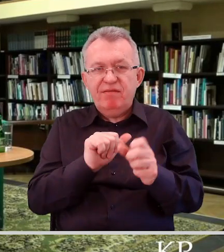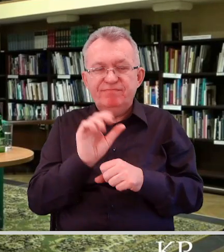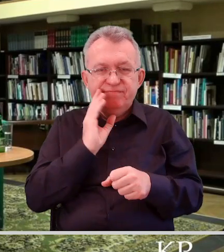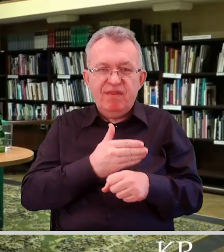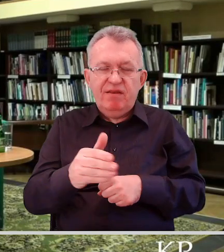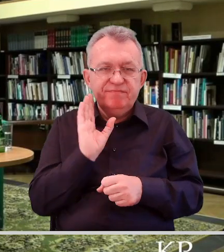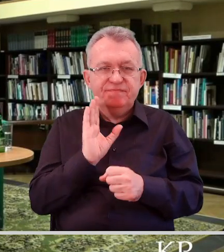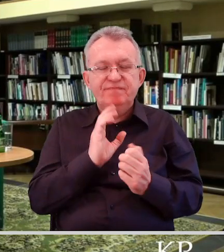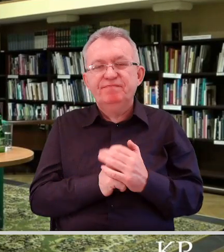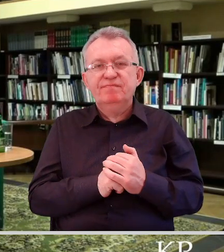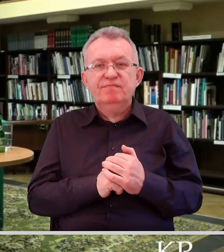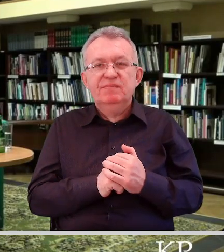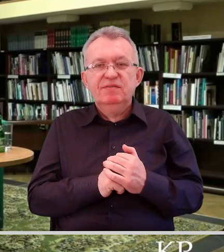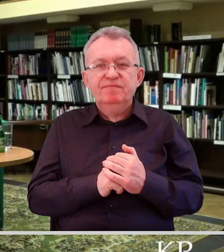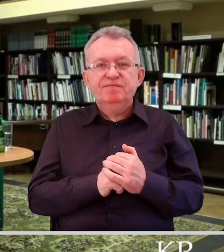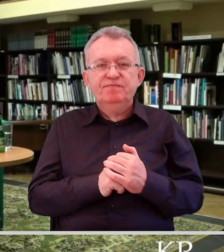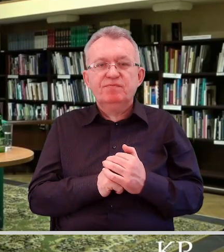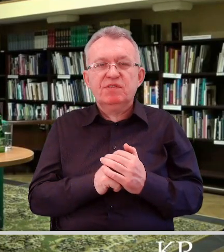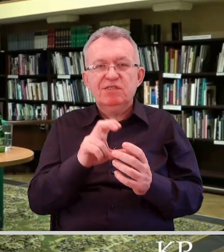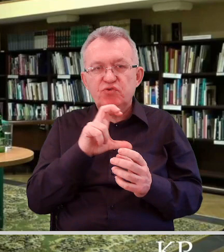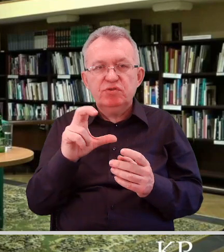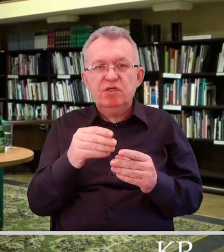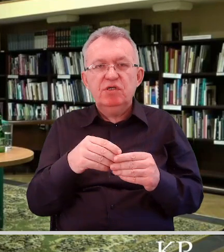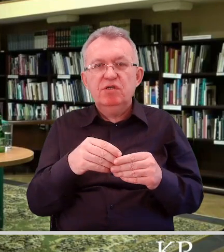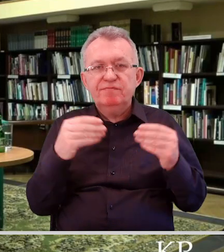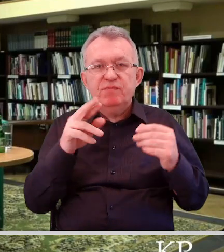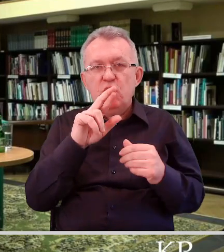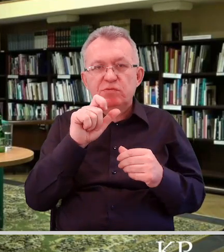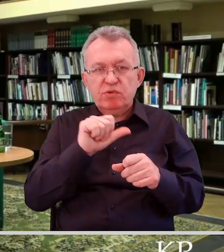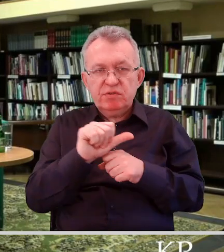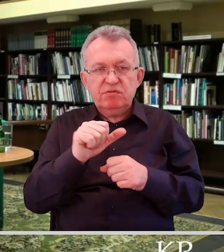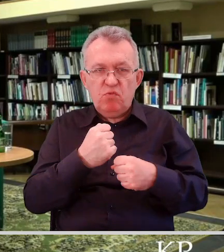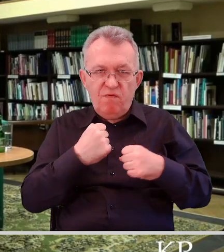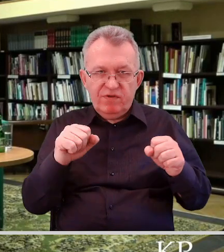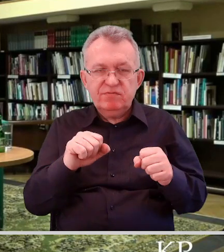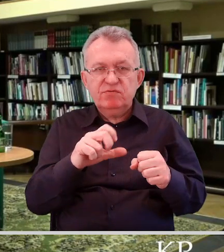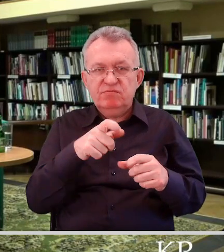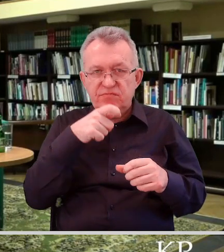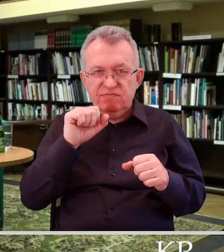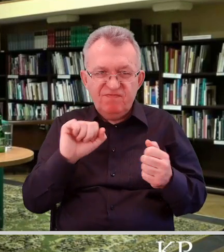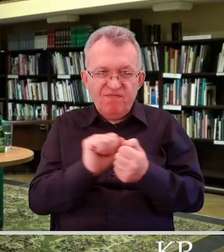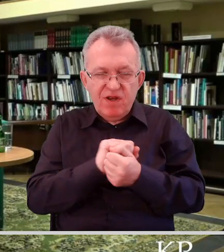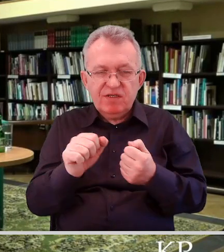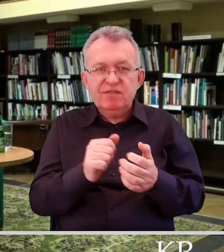wszechobecny. Więc czy rozbójniczki to są rebeliantki?